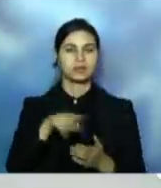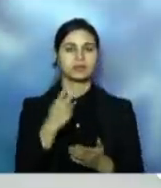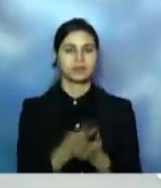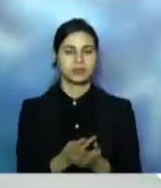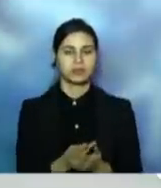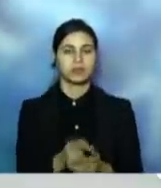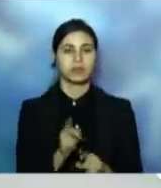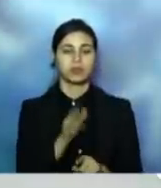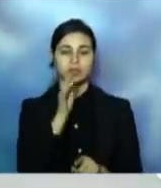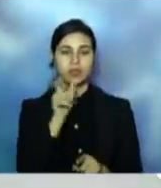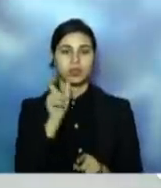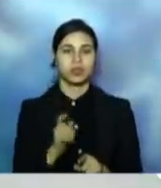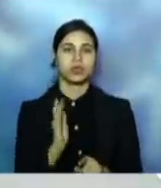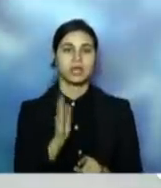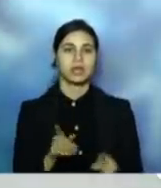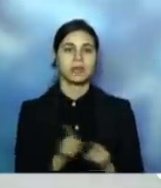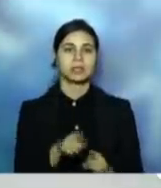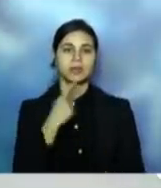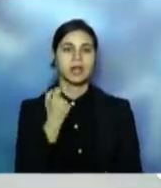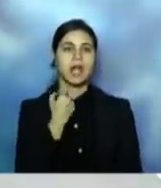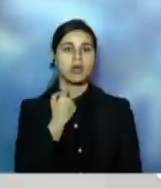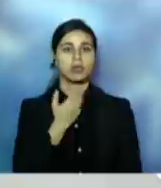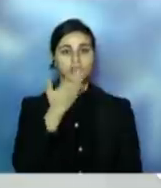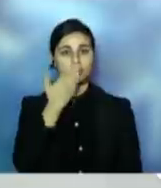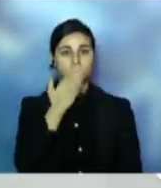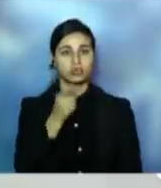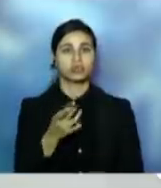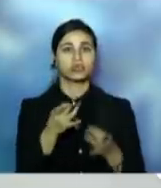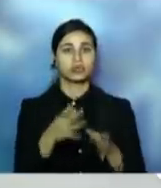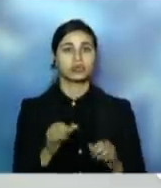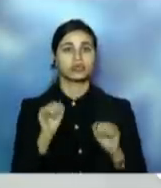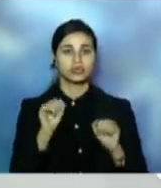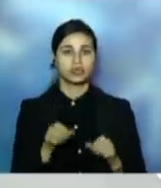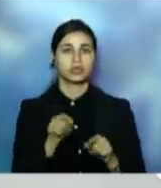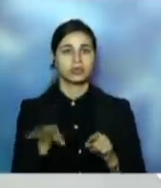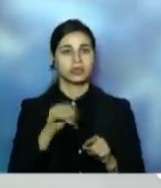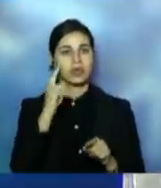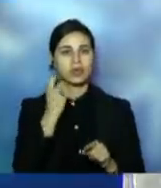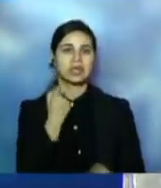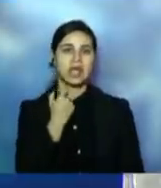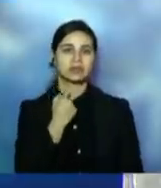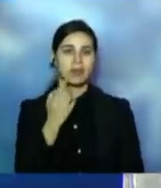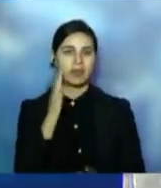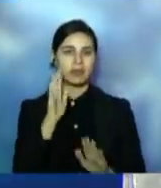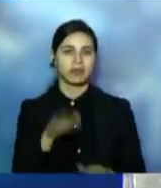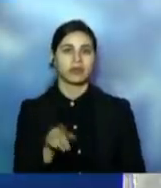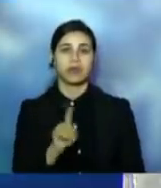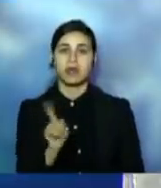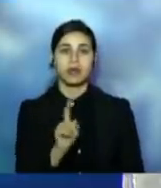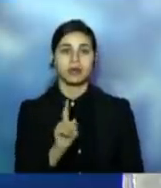და რადგან მას ექნება ასე ვთქვათ ალკოჰოლის სუნი, ის უბრალოდ შეიძლება ჩათვალონ რომ ნასვამია.